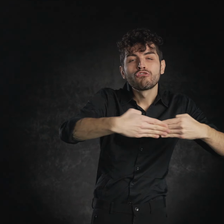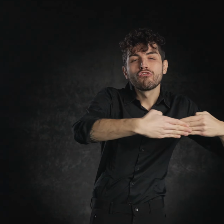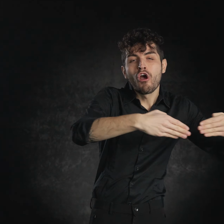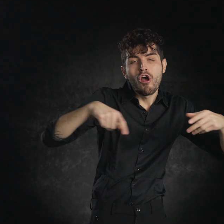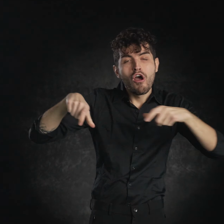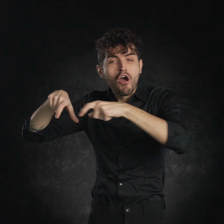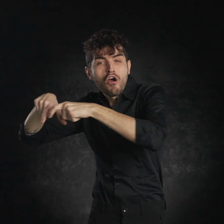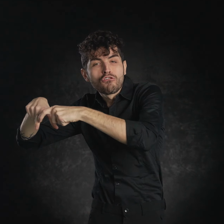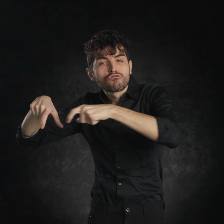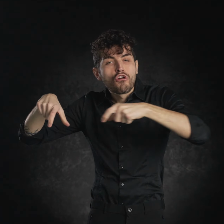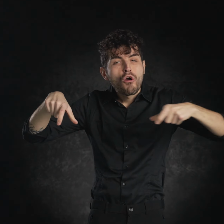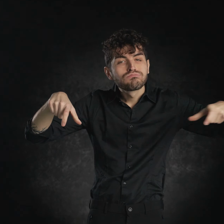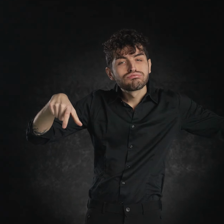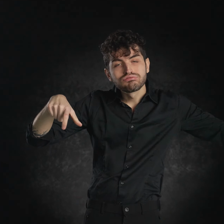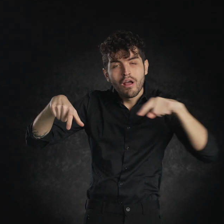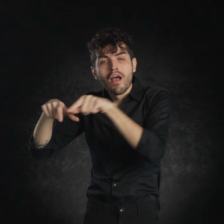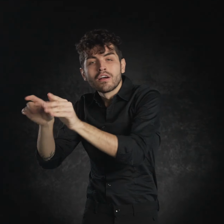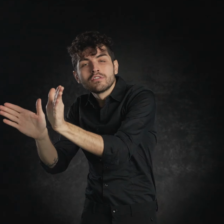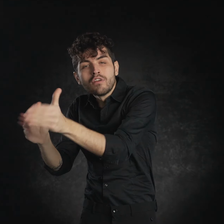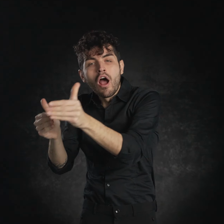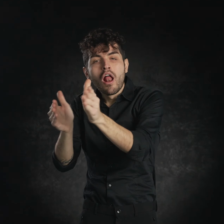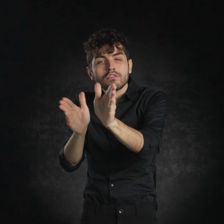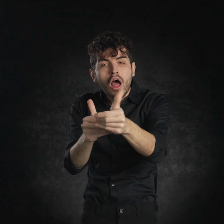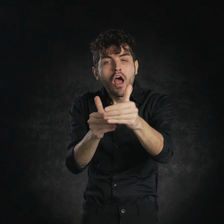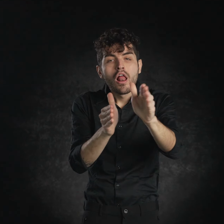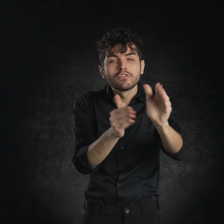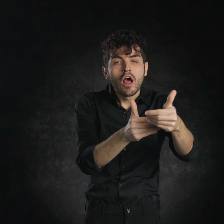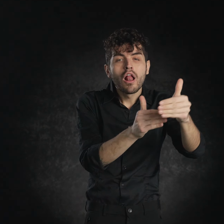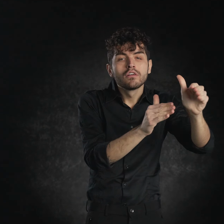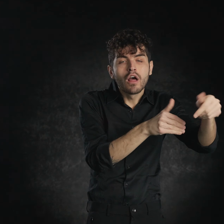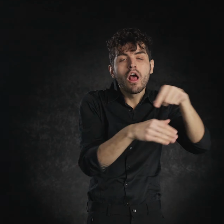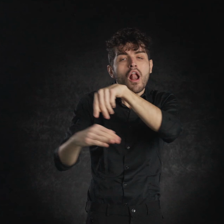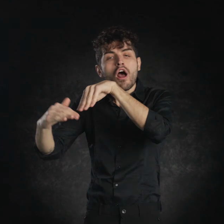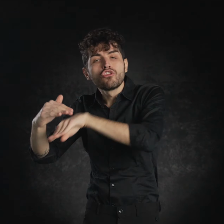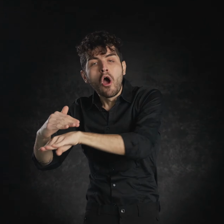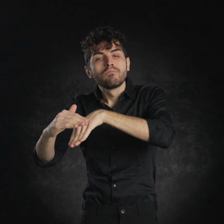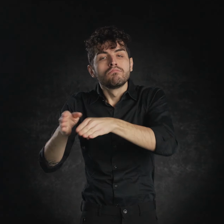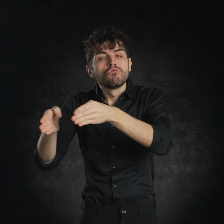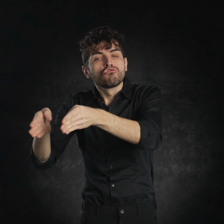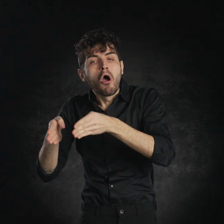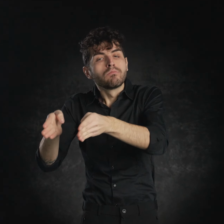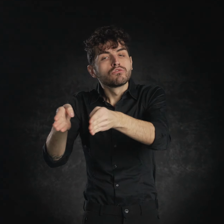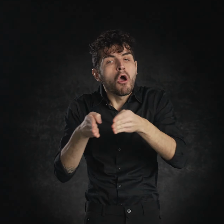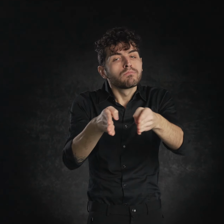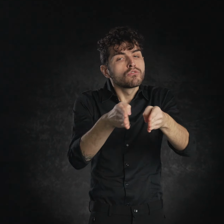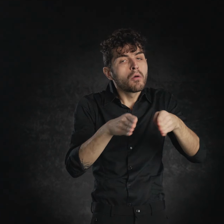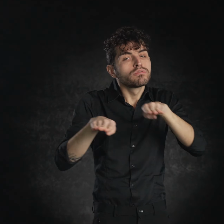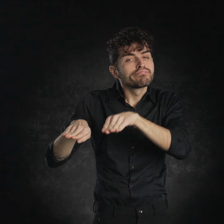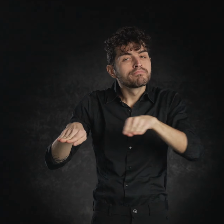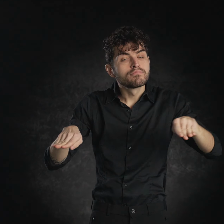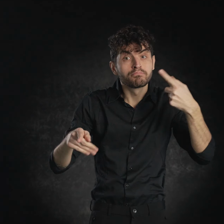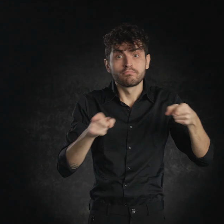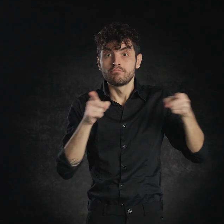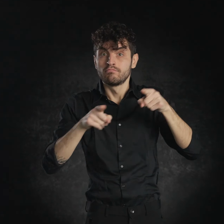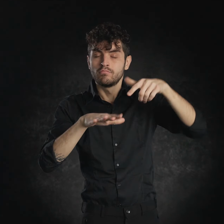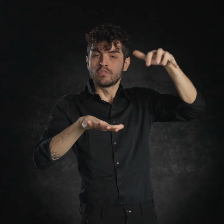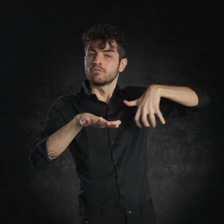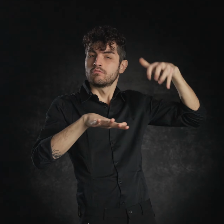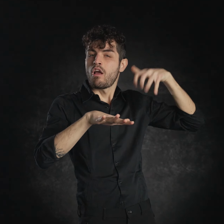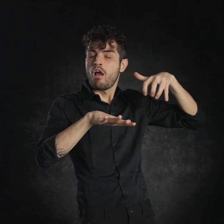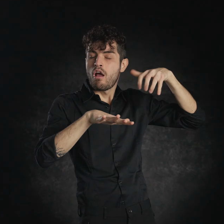un lato del quale si aprivano poi una serie di Cappelle Ebbene questa